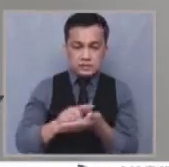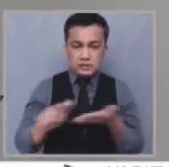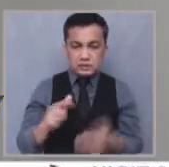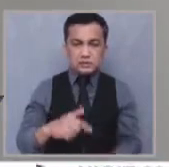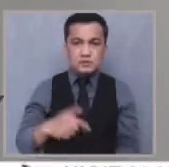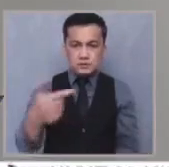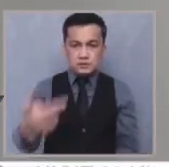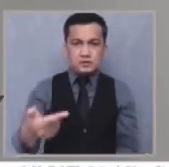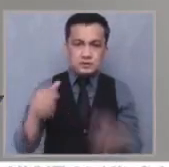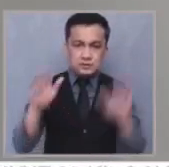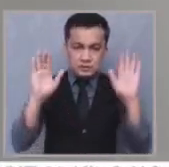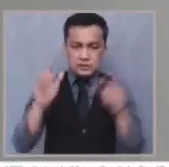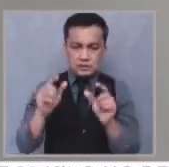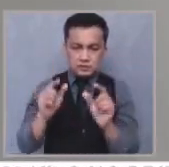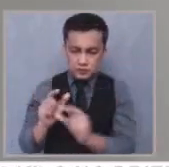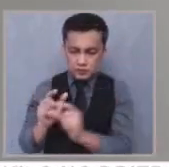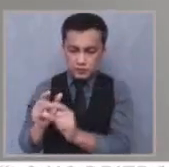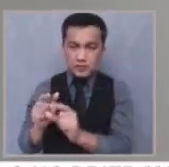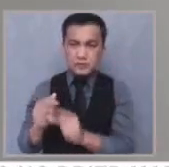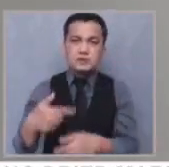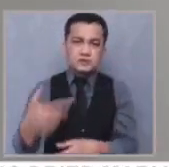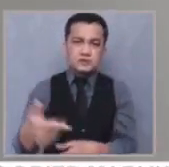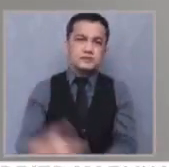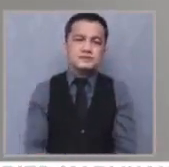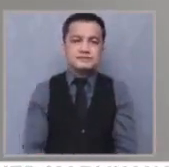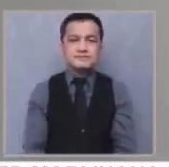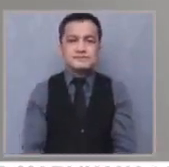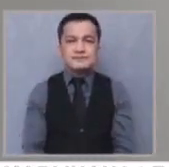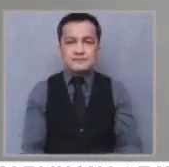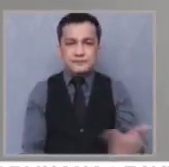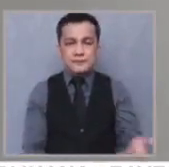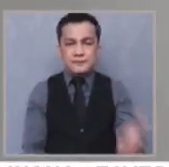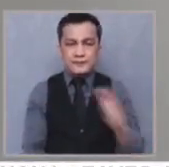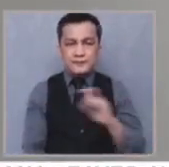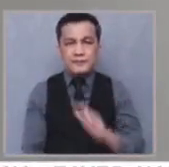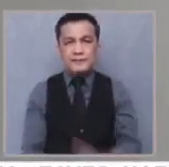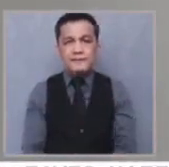bala. Alvin Barcelona para sa Morning Show ng Bayan, Rise and Shine, Pilipinas.